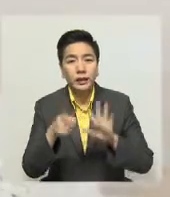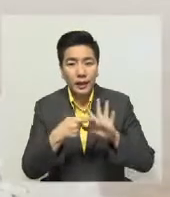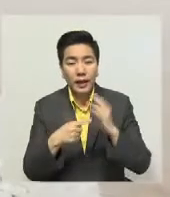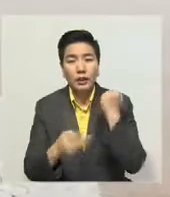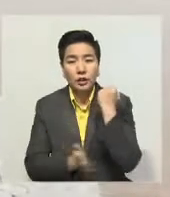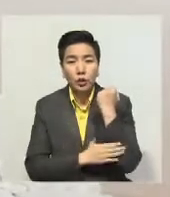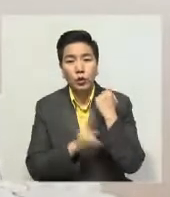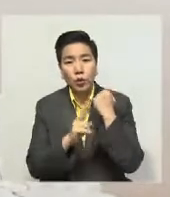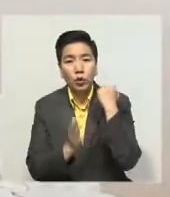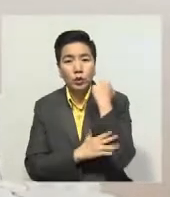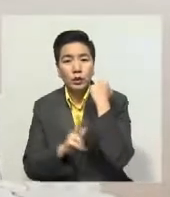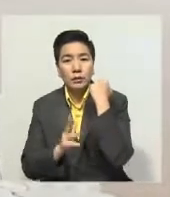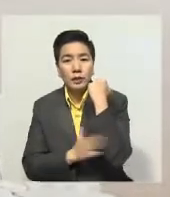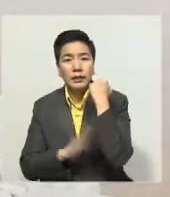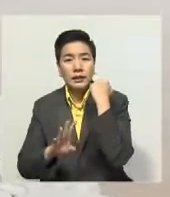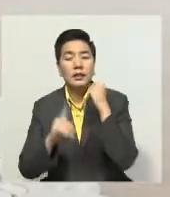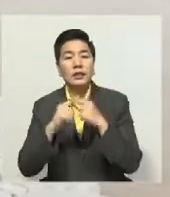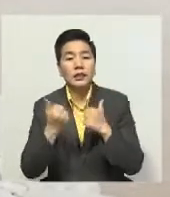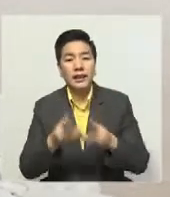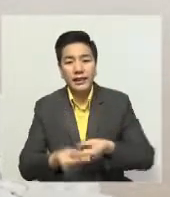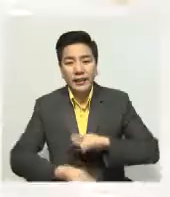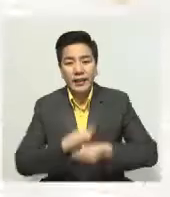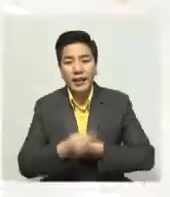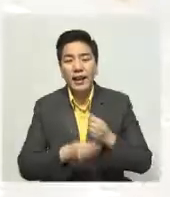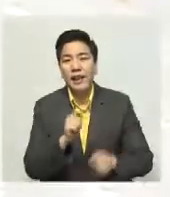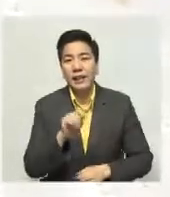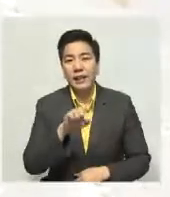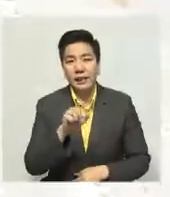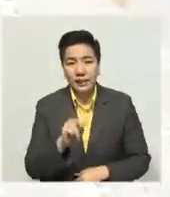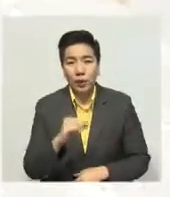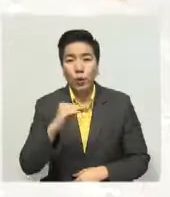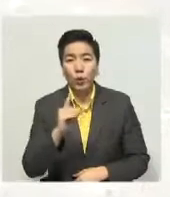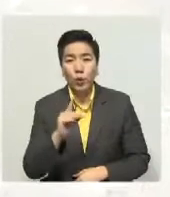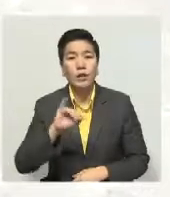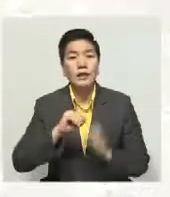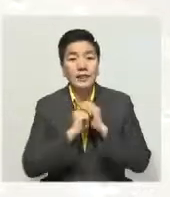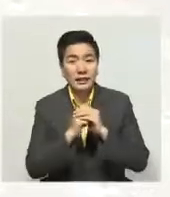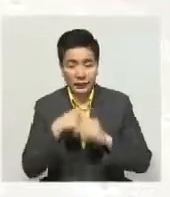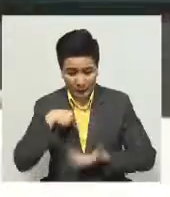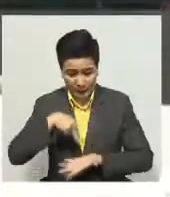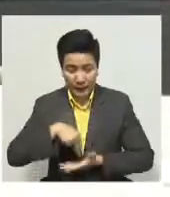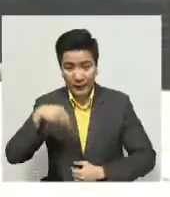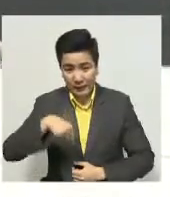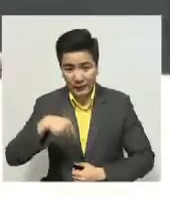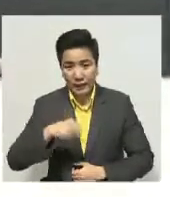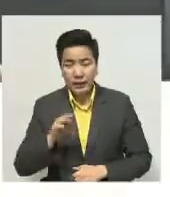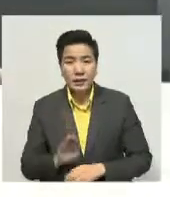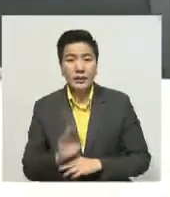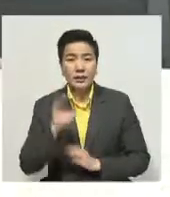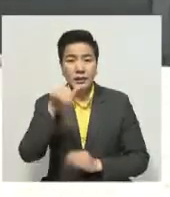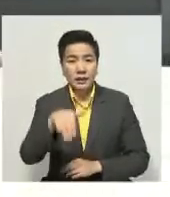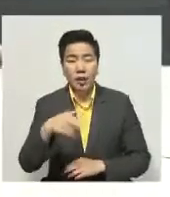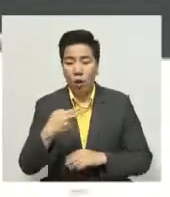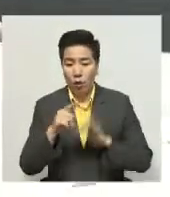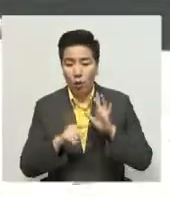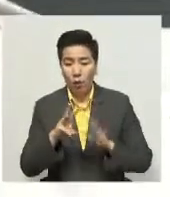ฐซอย2ซอย3ซอย4ตลาดอินโดจีนซึ่งเป็นจุดที่ทีมข่าวยืนรายงานอยู่นี้นะคะคอสะพานห้วยมุก